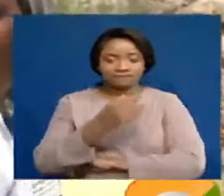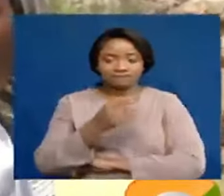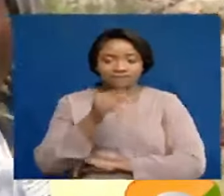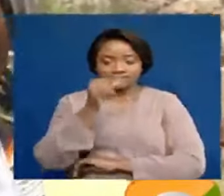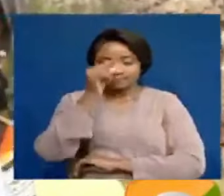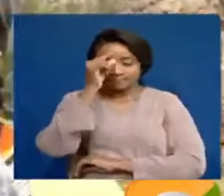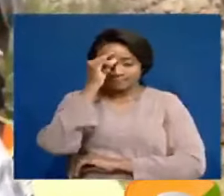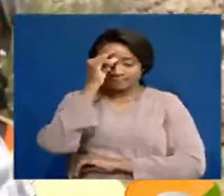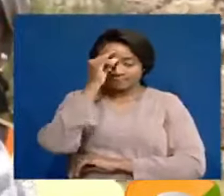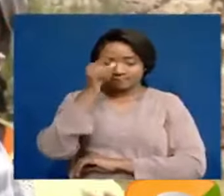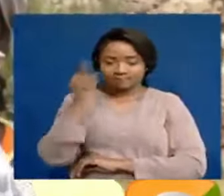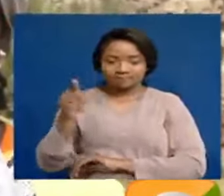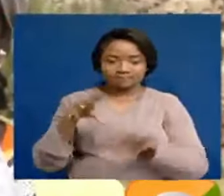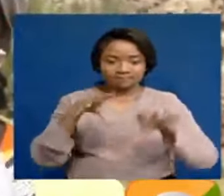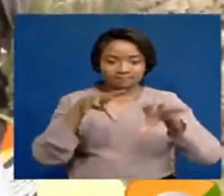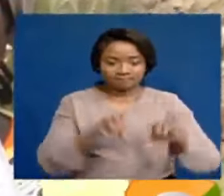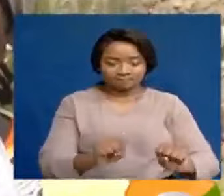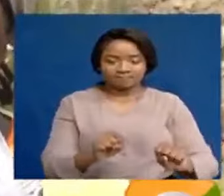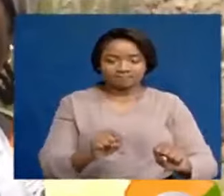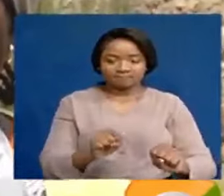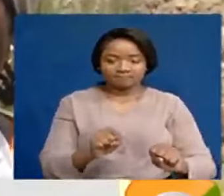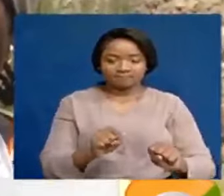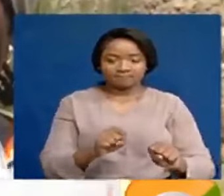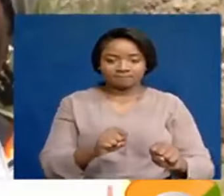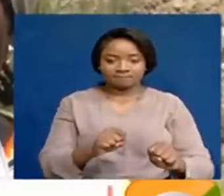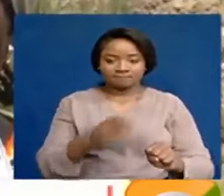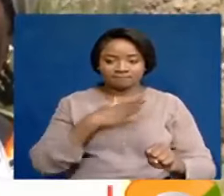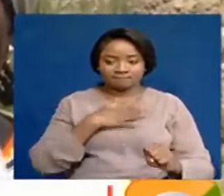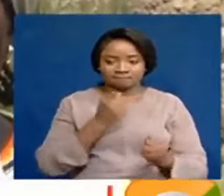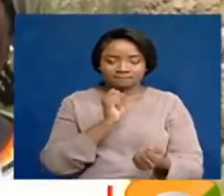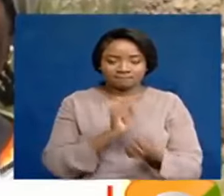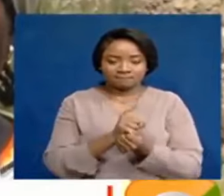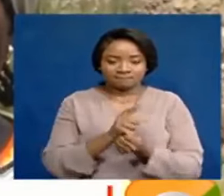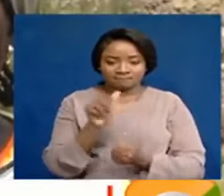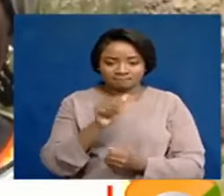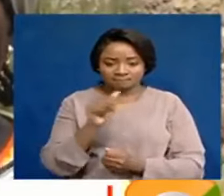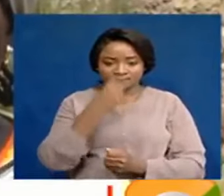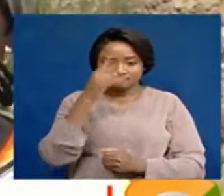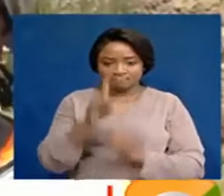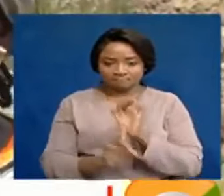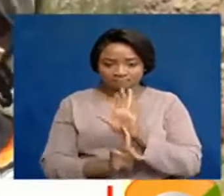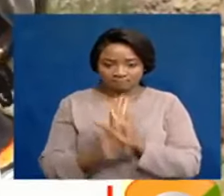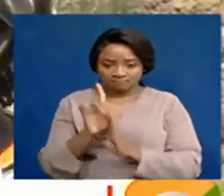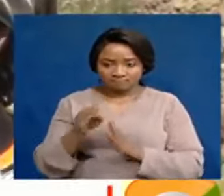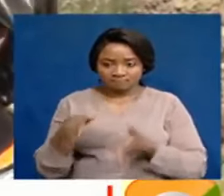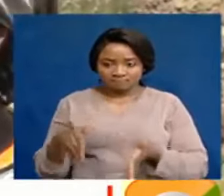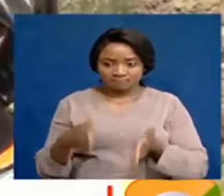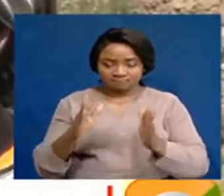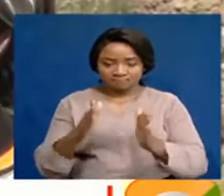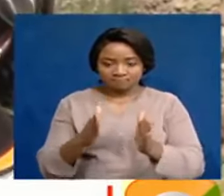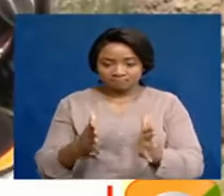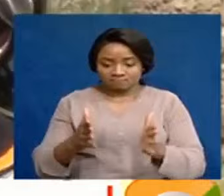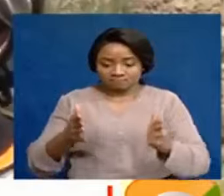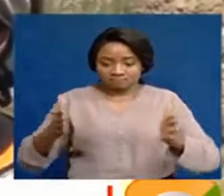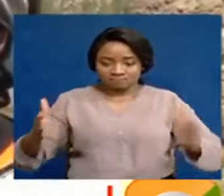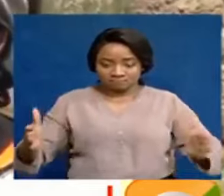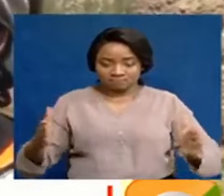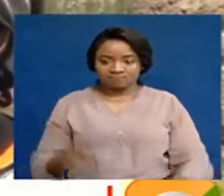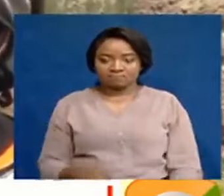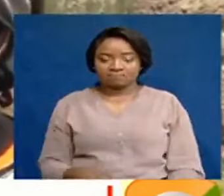Government has taken 11 acres for land for road development. Expansion of the